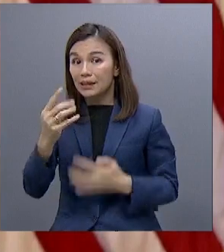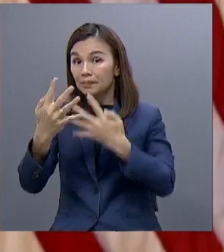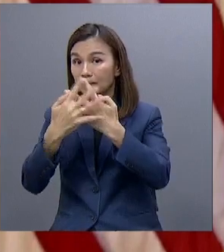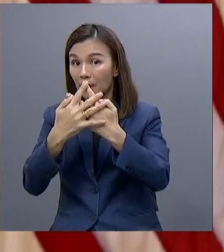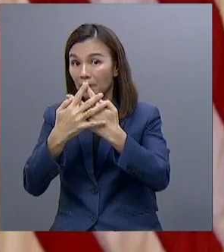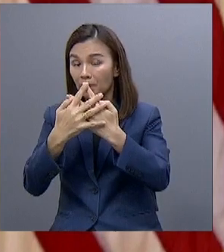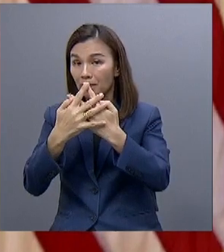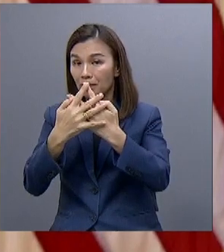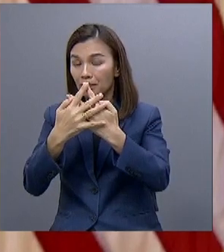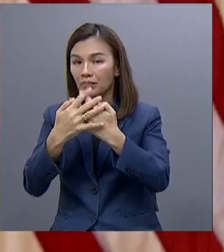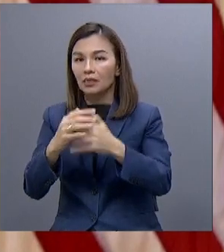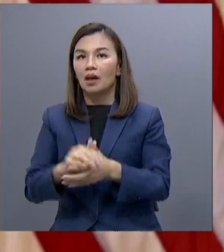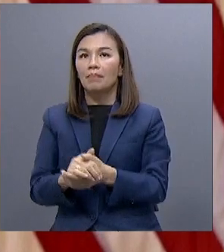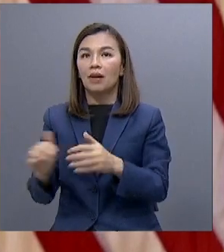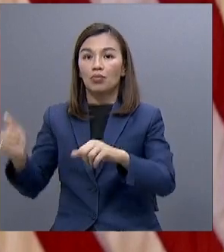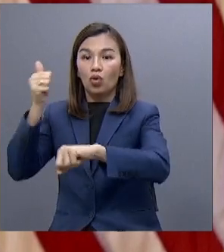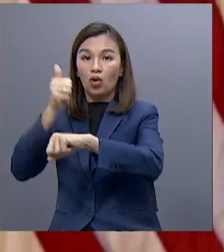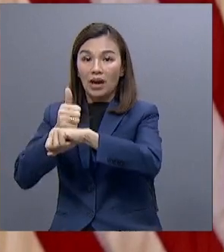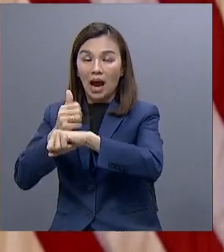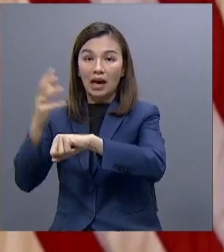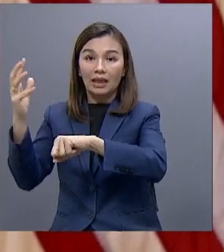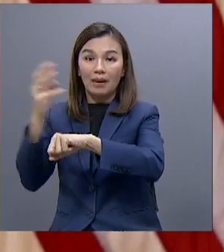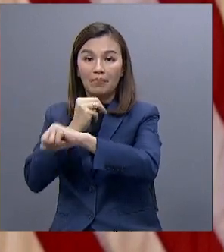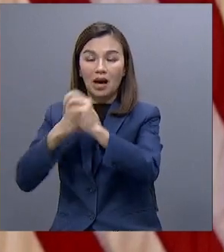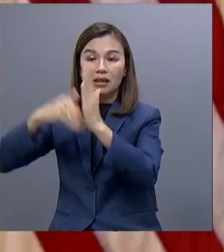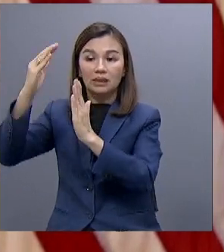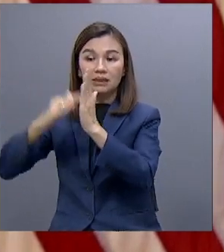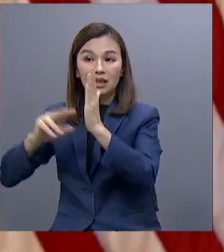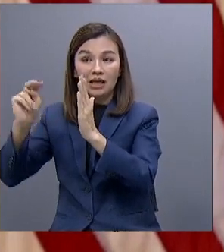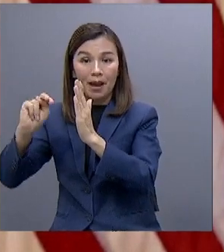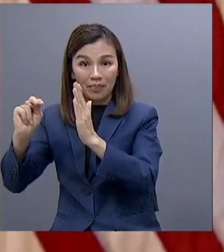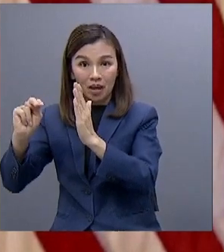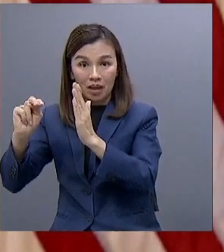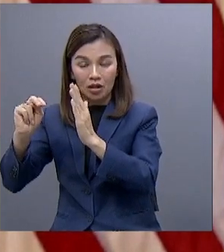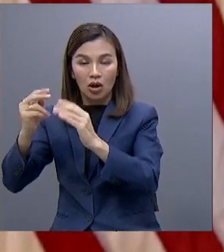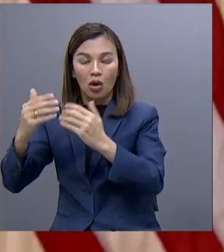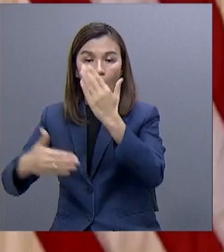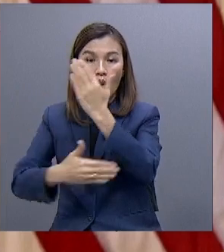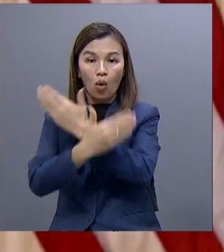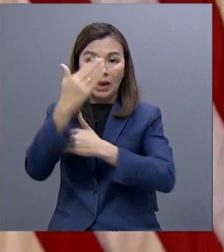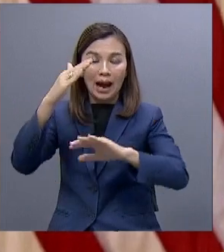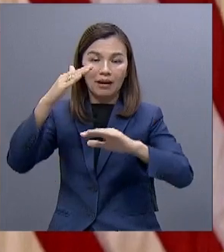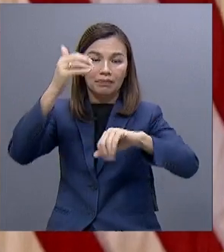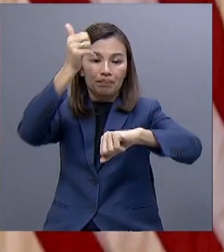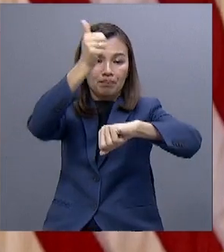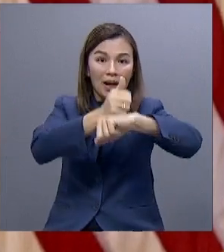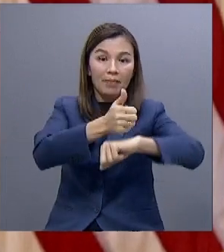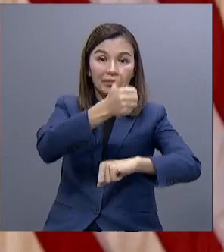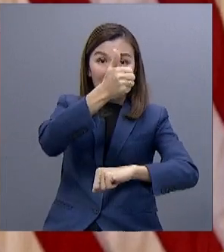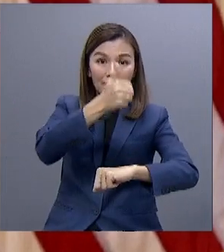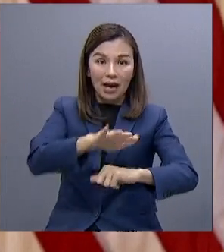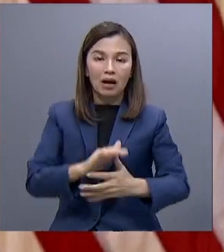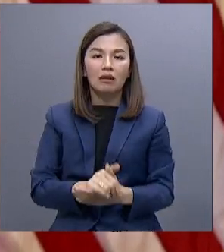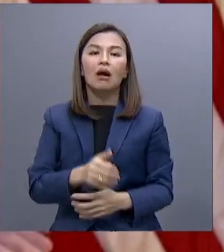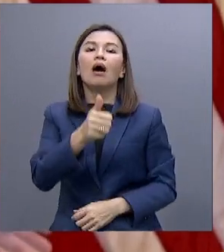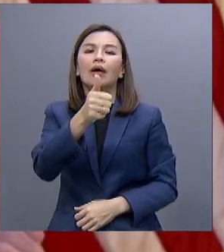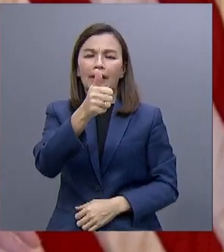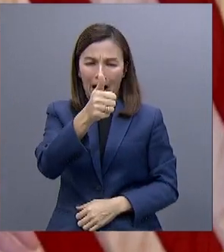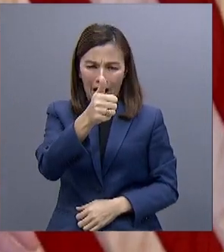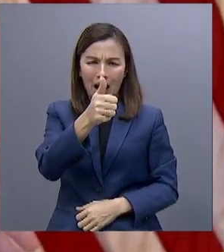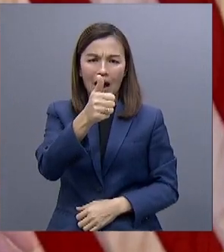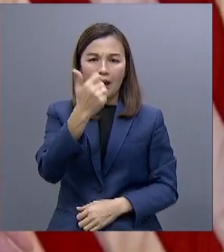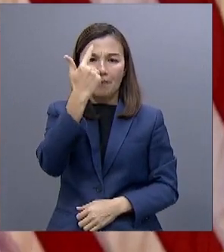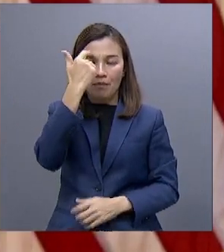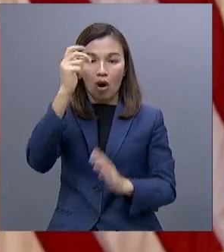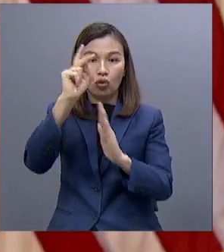ผู้แทนของพรรครีพับลิกันเพื่อชิงเก้าอี้ประธานาธิบดีได้หรือไม่คำตอบคือยังเป็นได้ค่ะเพราะ